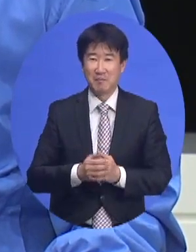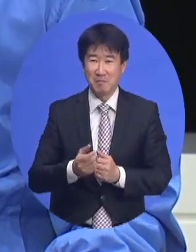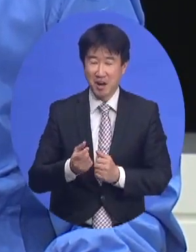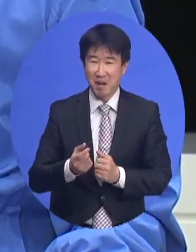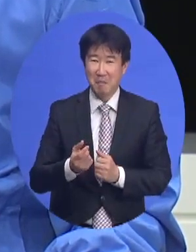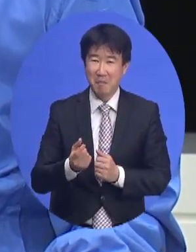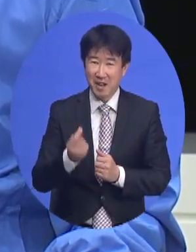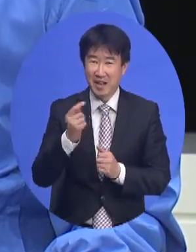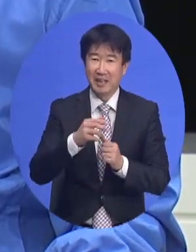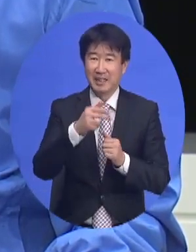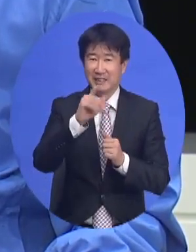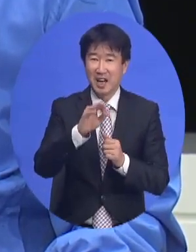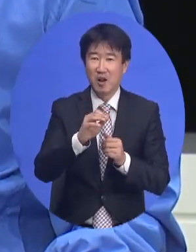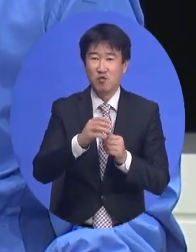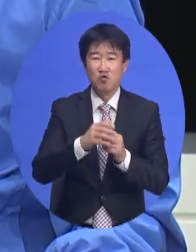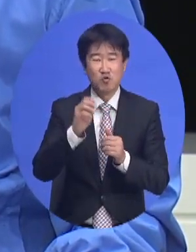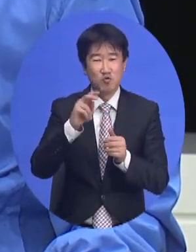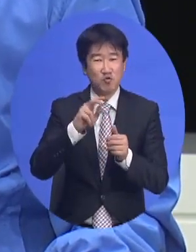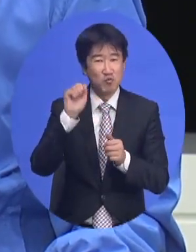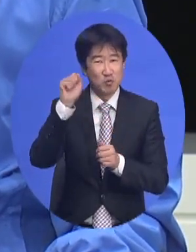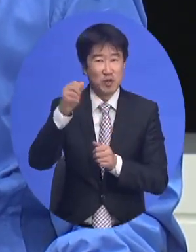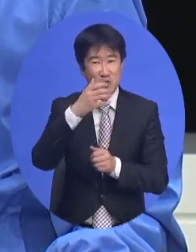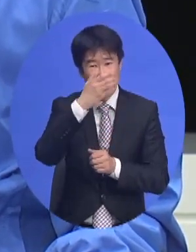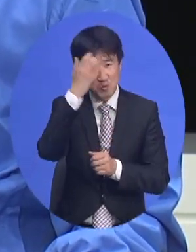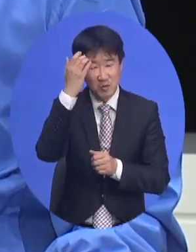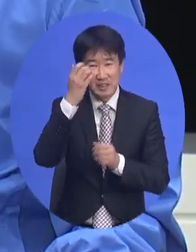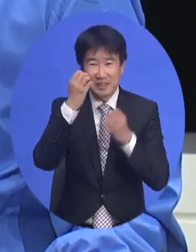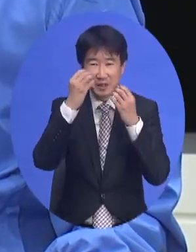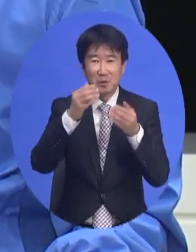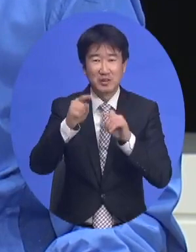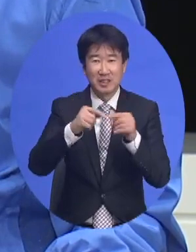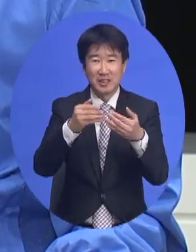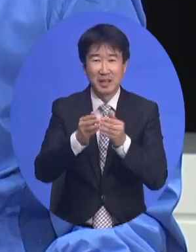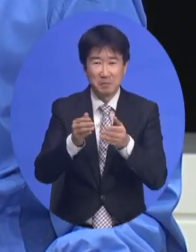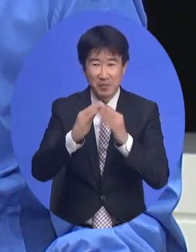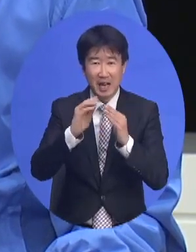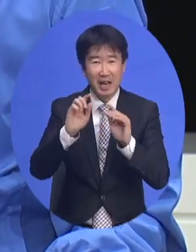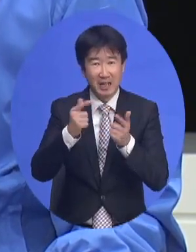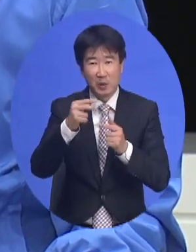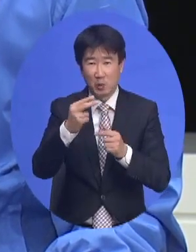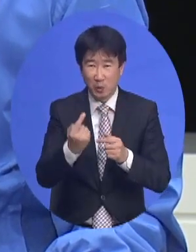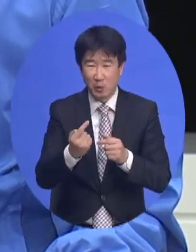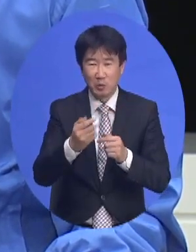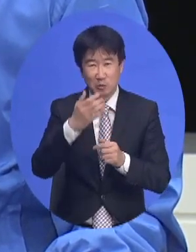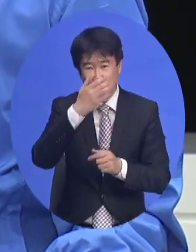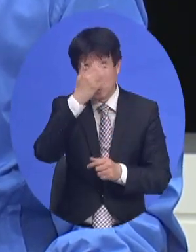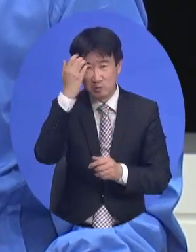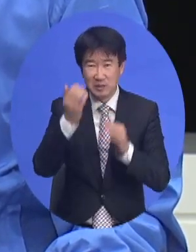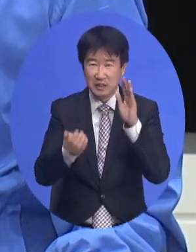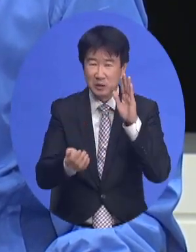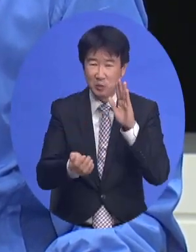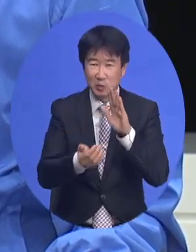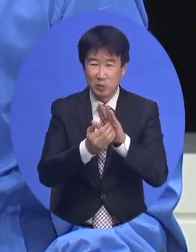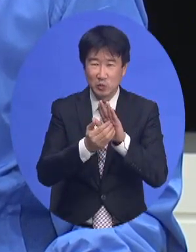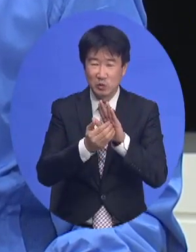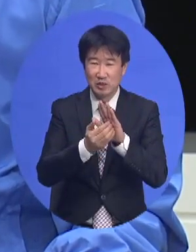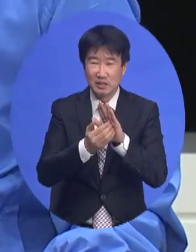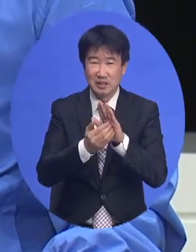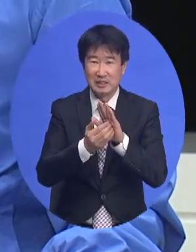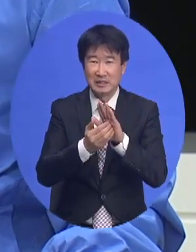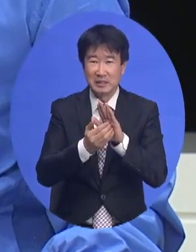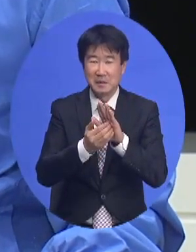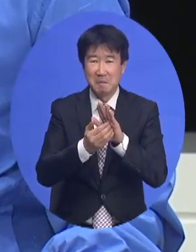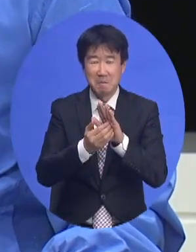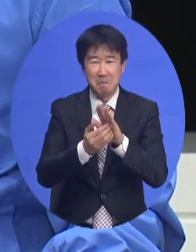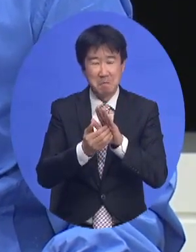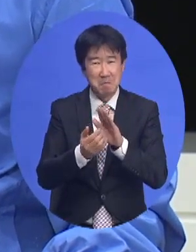장기표 후보님의 그 꿈 예. 굳이 신생정당을 만들지 않아도 예. 그런 꿈을 이루는 지름길이